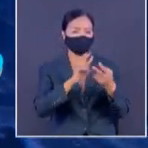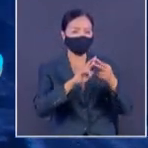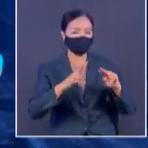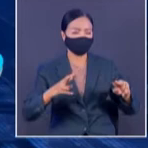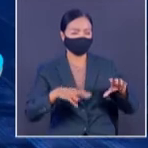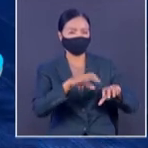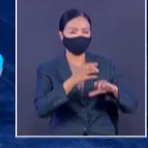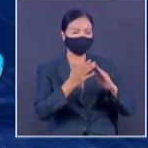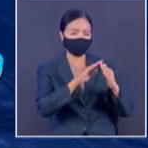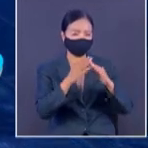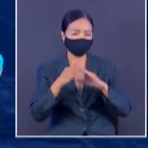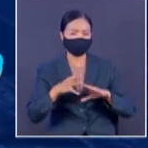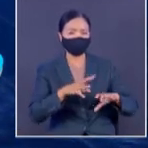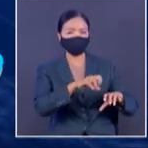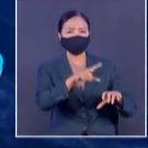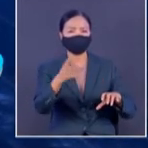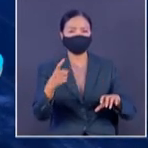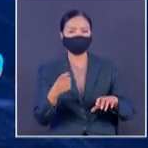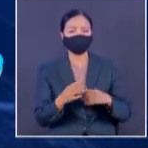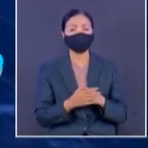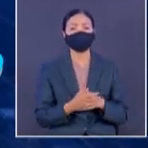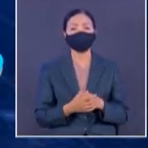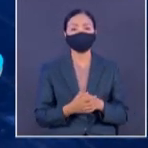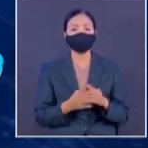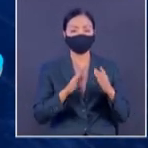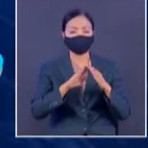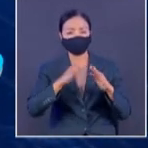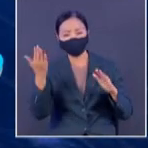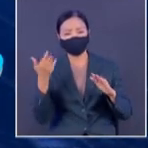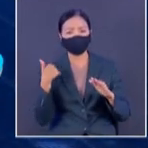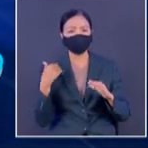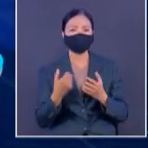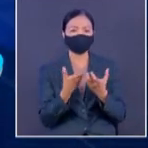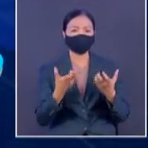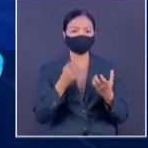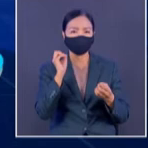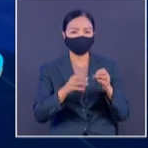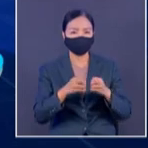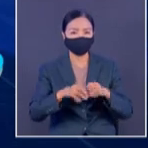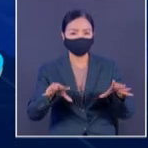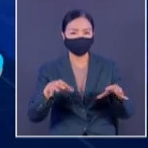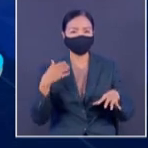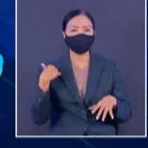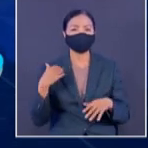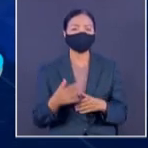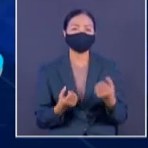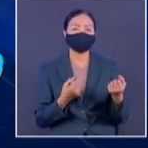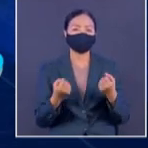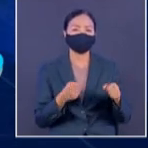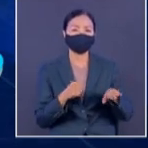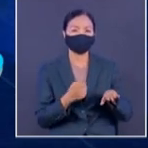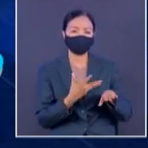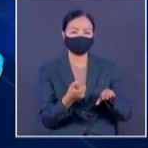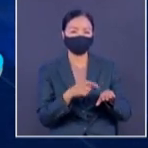ที่อยู่ใกล้เคียงพังเสียหายร้านค้าปลิวว่อนครับเต็นท์ขาดก็มีสิ่งของตกแตกกระจายก็มีรถยนต์เสียหาย